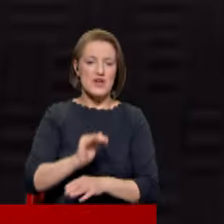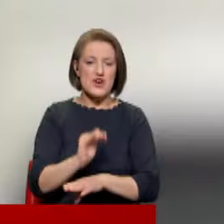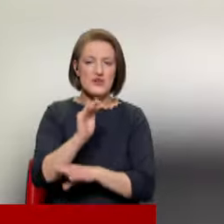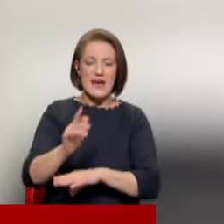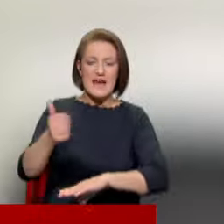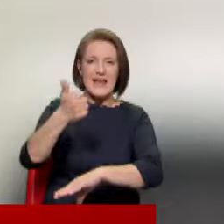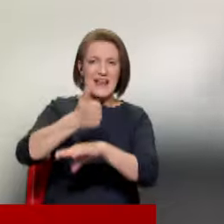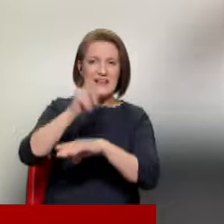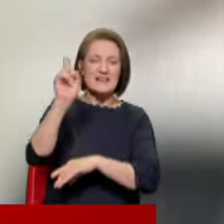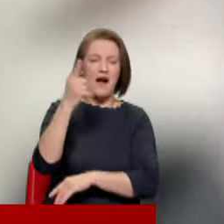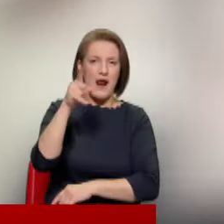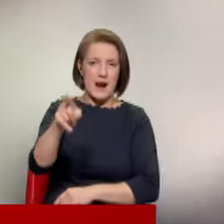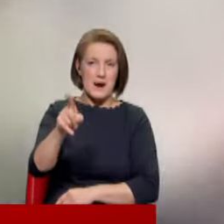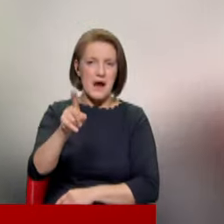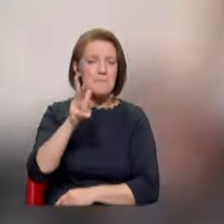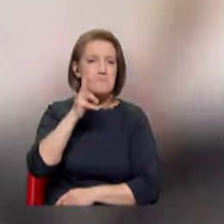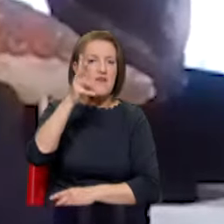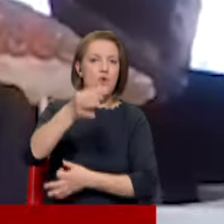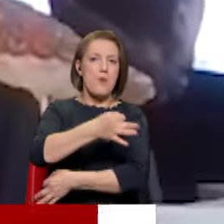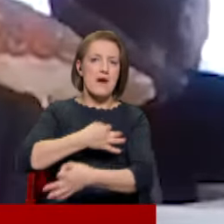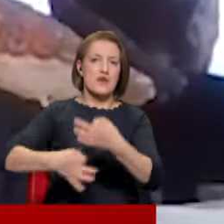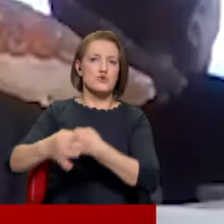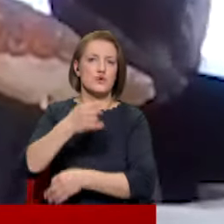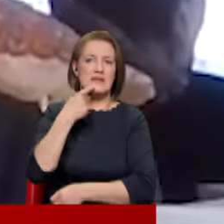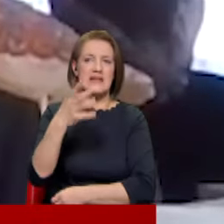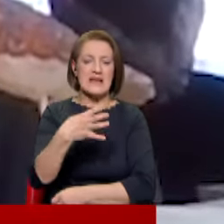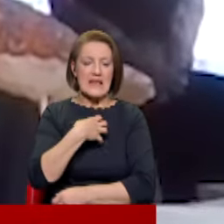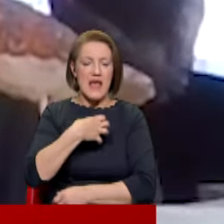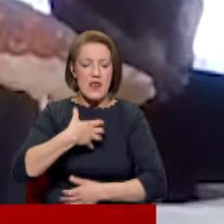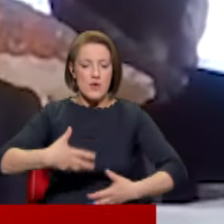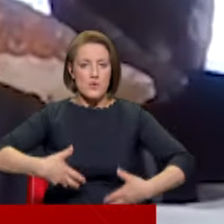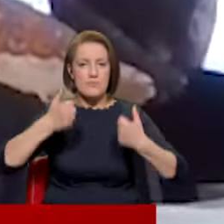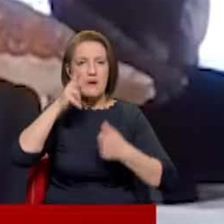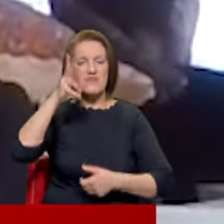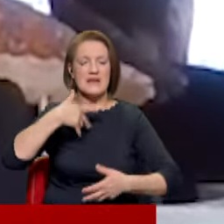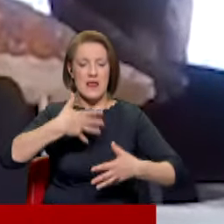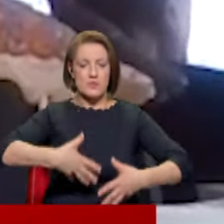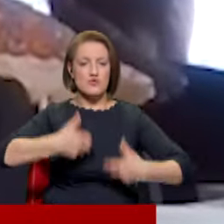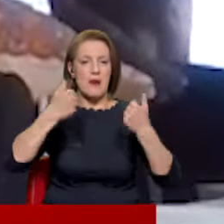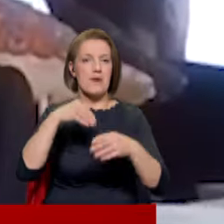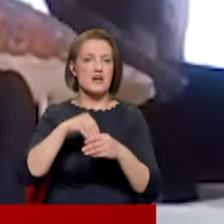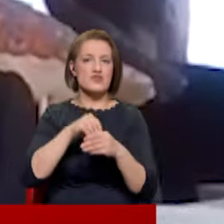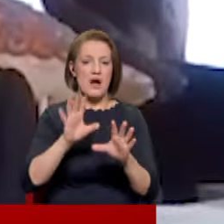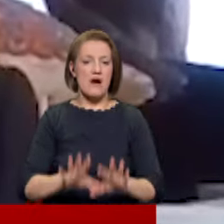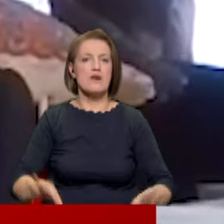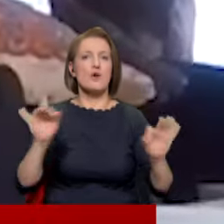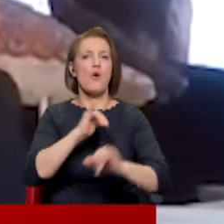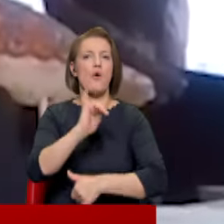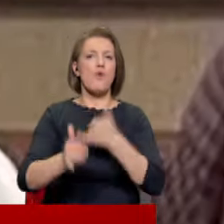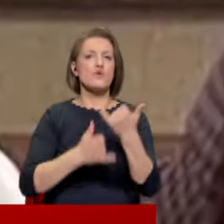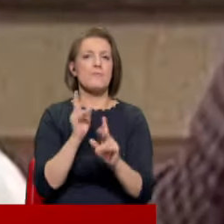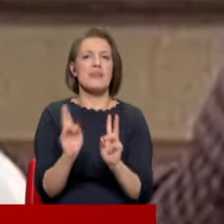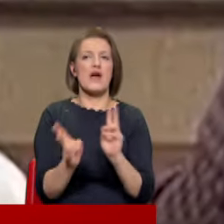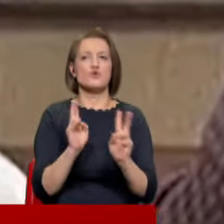iktidara darbe girişimi değil mafya operasyonu dedi mafyanın kendilerini kurtarmak için dava dosyasını boşa çıkarmak için hazırladıkları oynadıkları bir